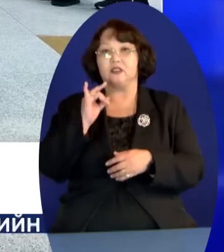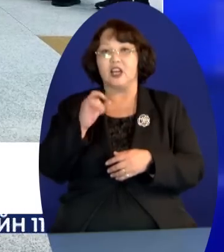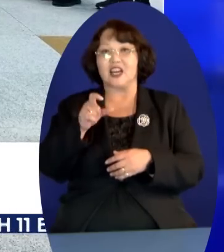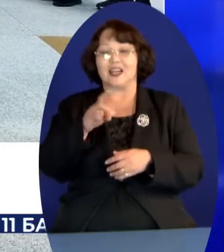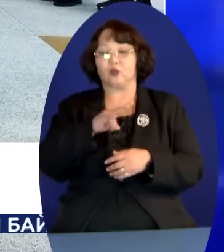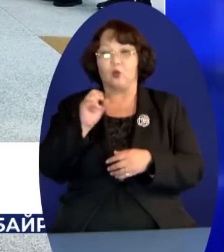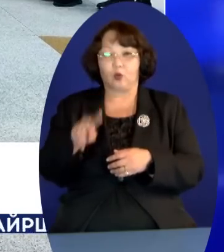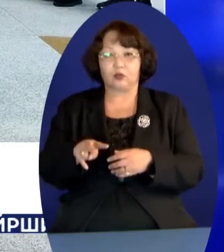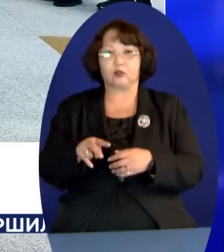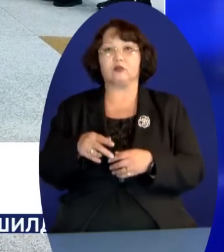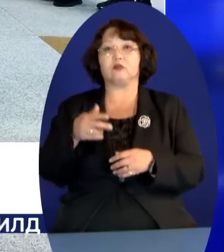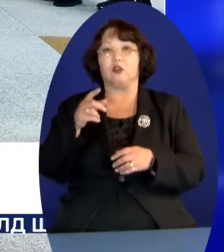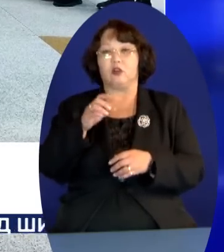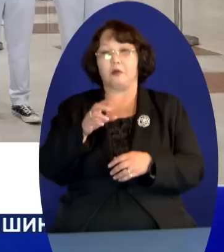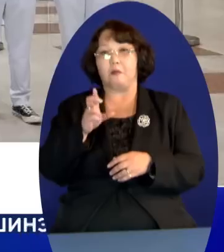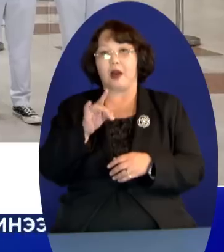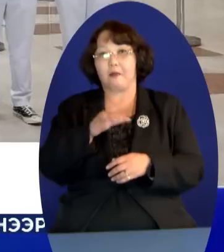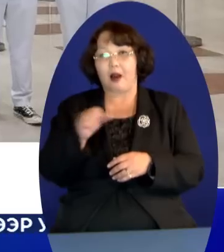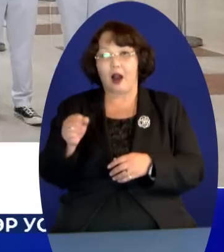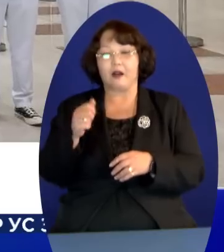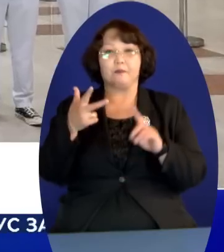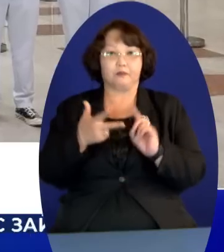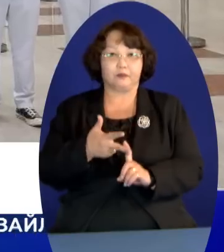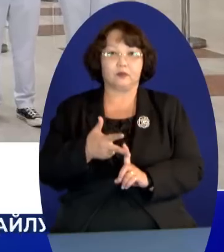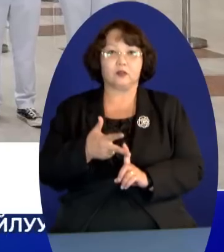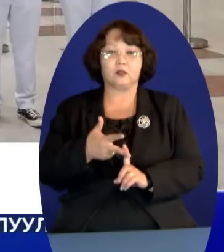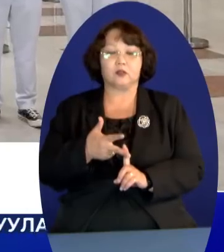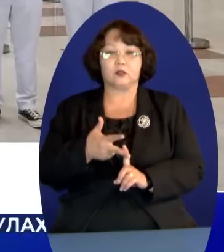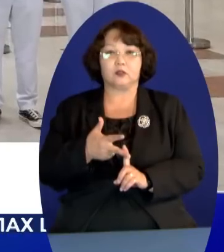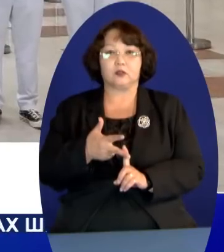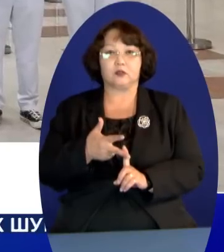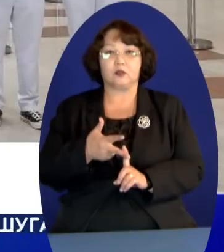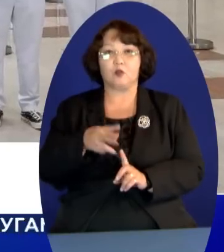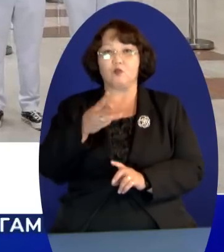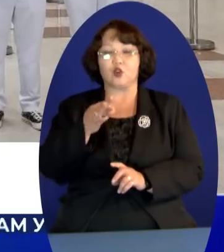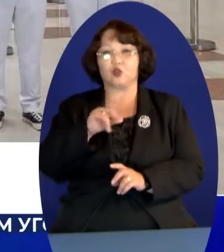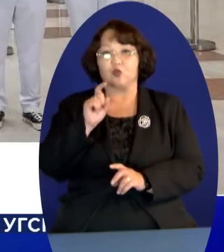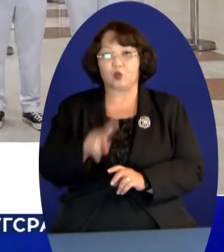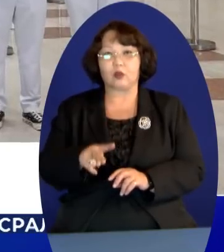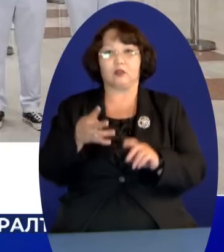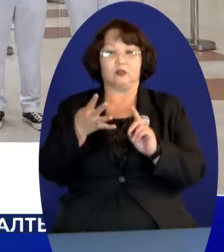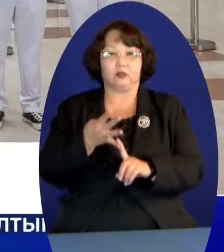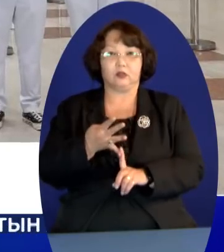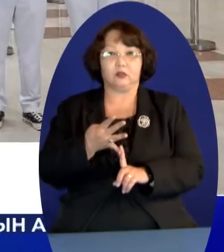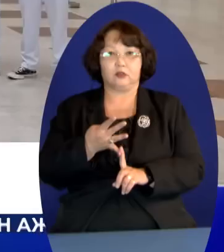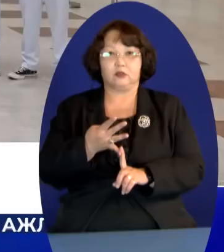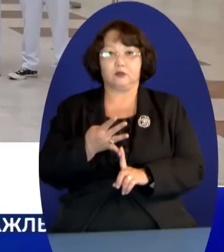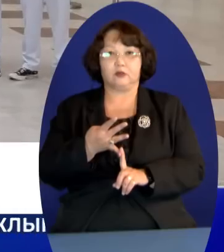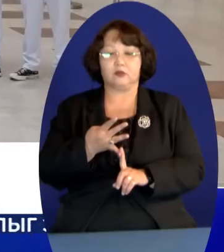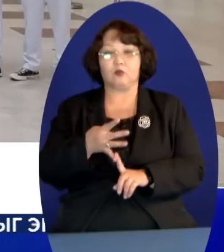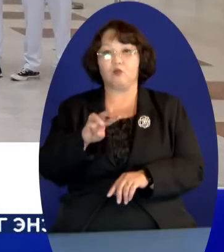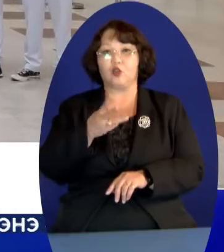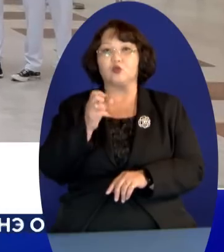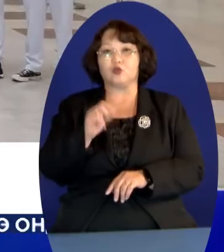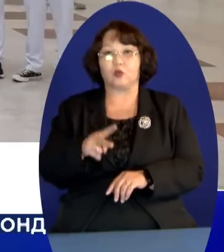Инхтул, 2-р ширээнд олон улсын мастер Баярмаа, 3-р ширээнд Олон улсын мастер Мөнхцөл 4-р ширээнд Дэлхийн шатрын холбооны мастер Мөнгөн